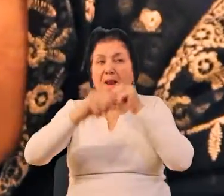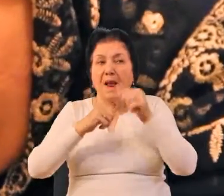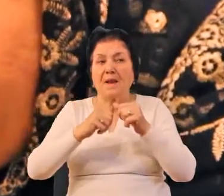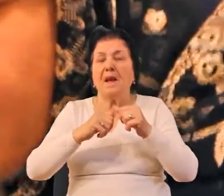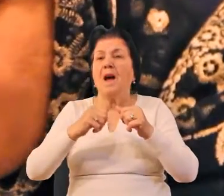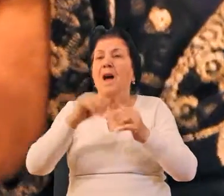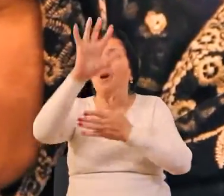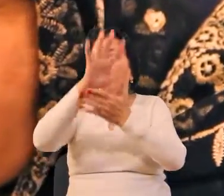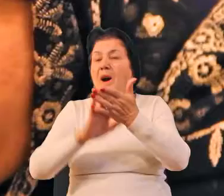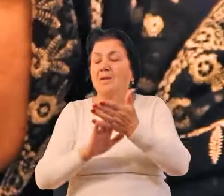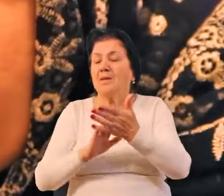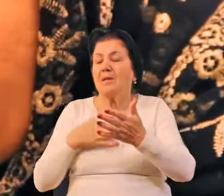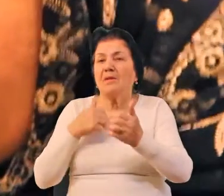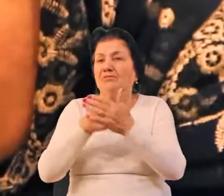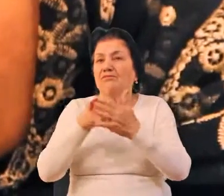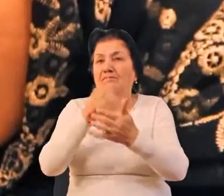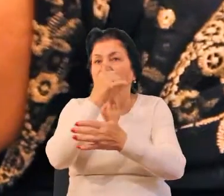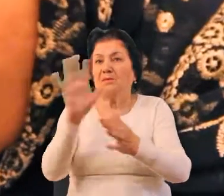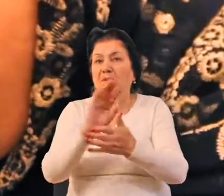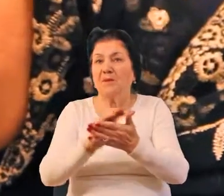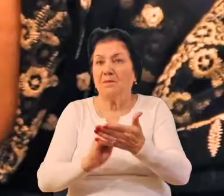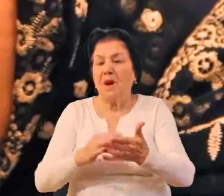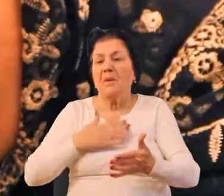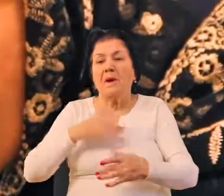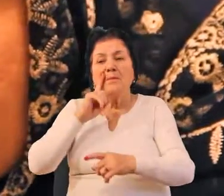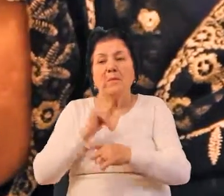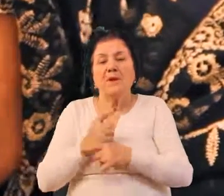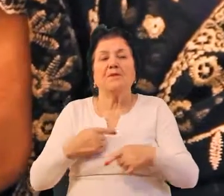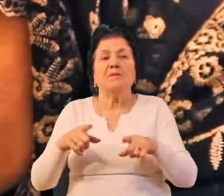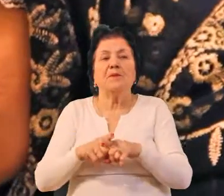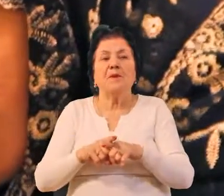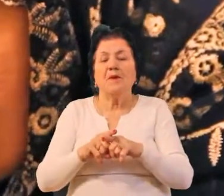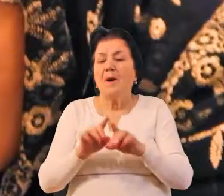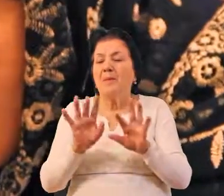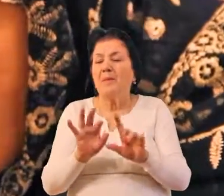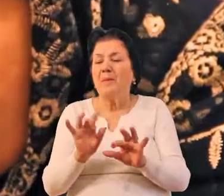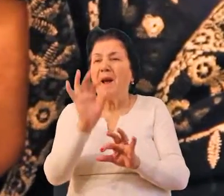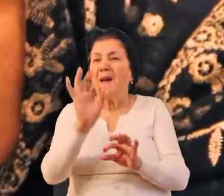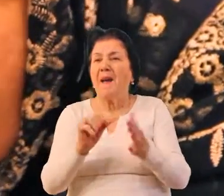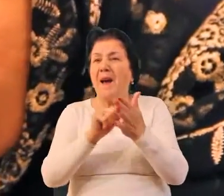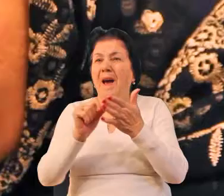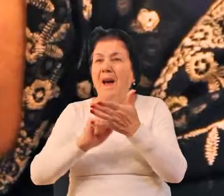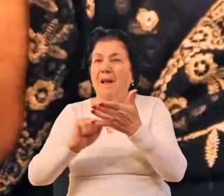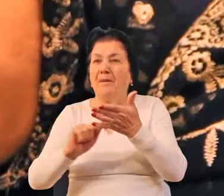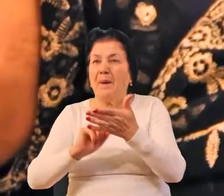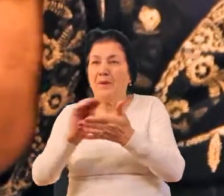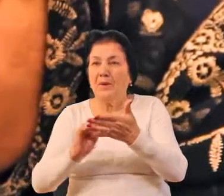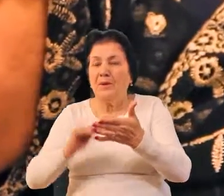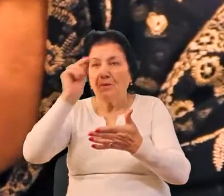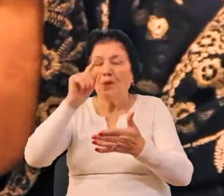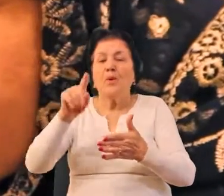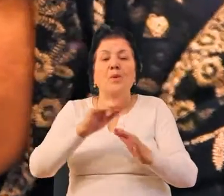çatdıra bilmirdim yazmağa. Mənim bacım məndən ötəri. Məndən ötürü o Bural